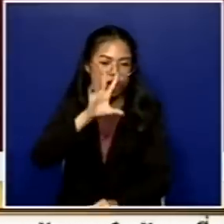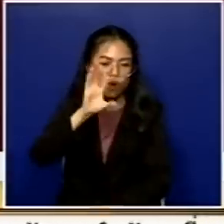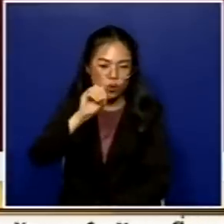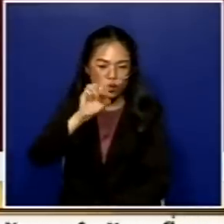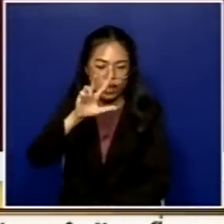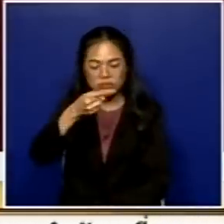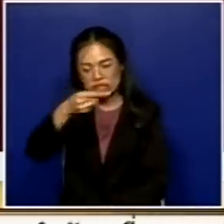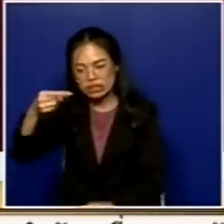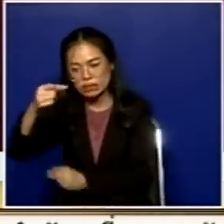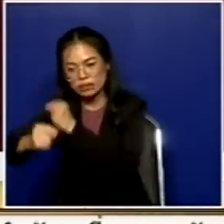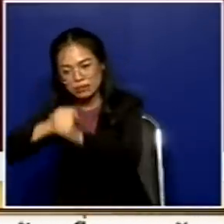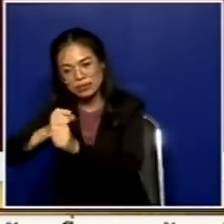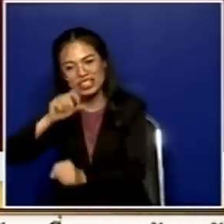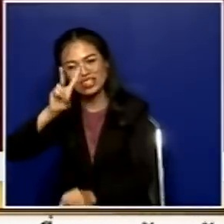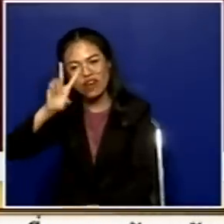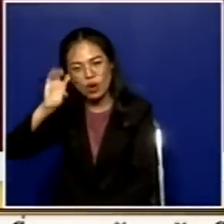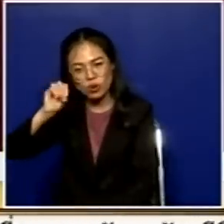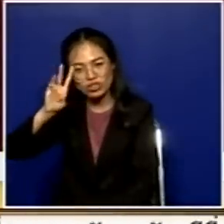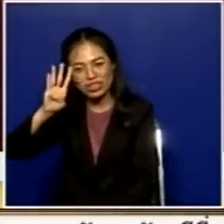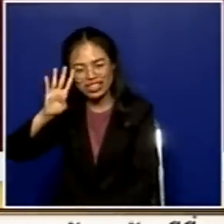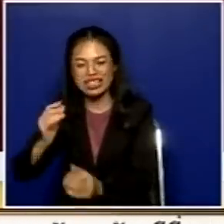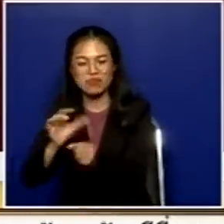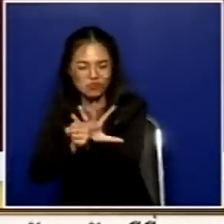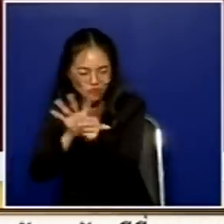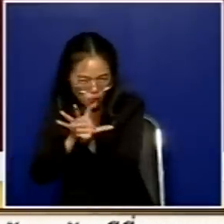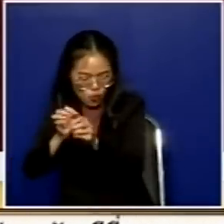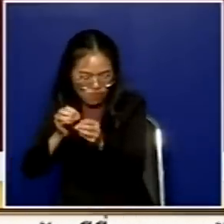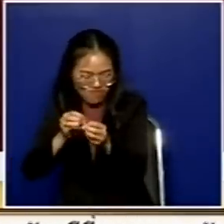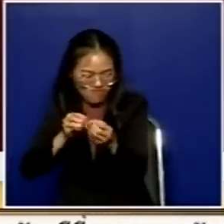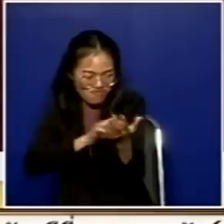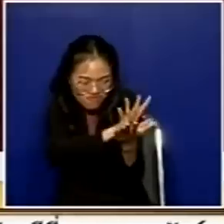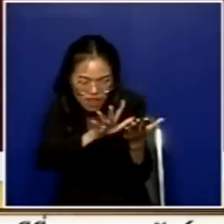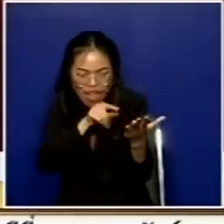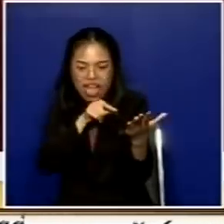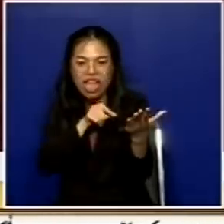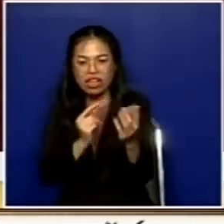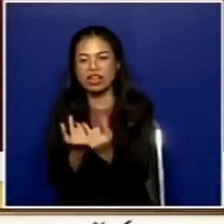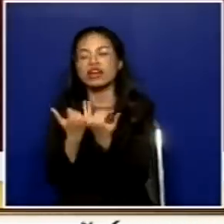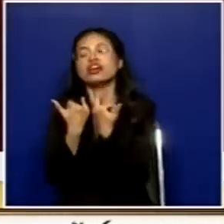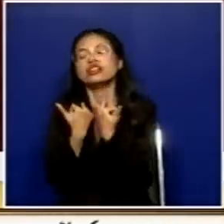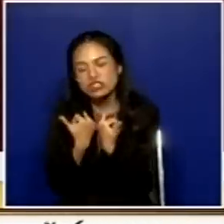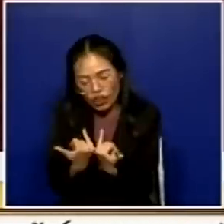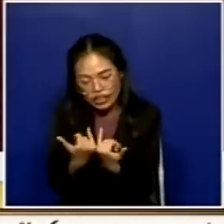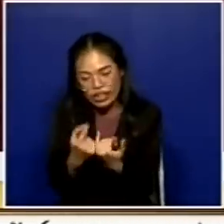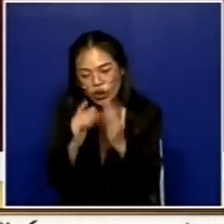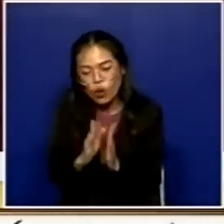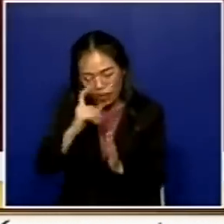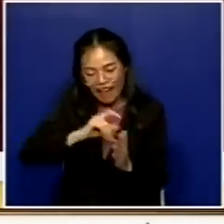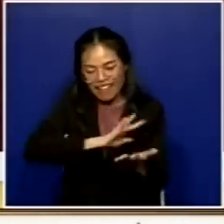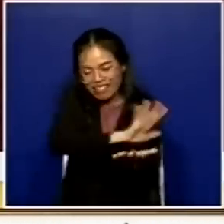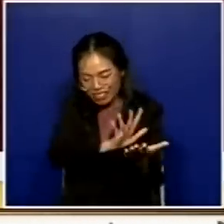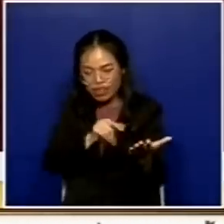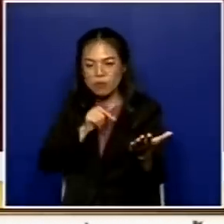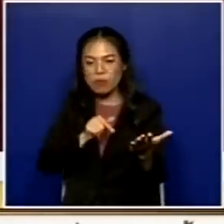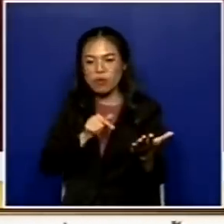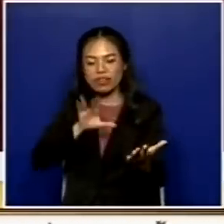สิ่ที่เพเชิญแ่นอนครับมีโควิดเข้ามาระบาทตอนนี้คนทาย 99.99%